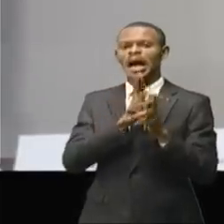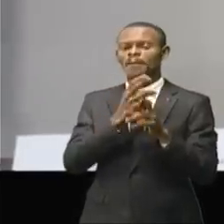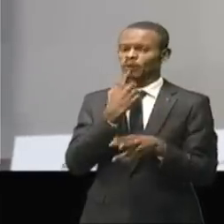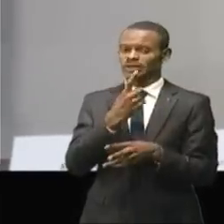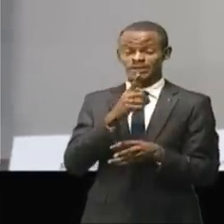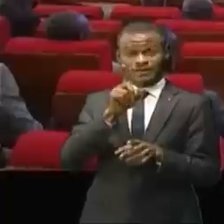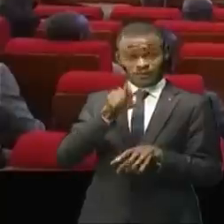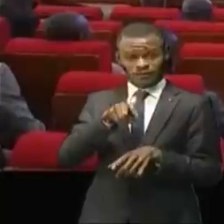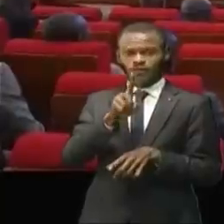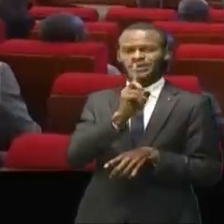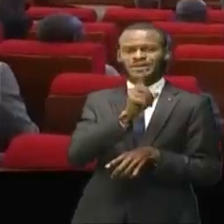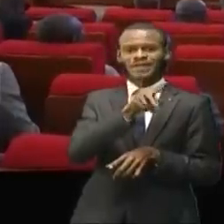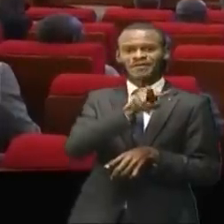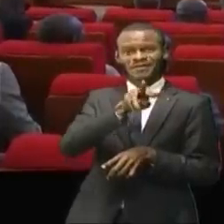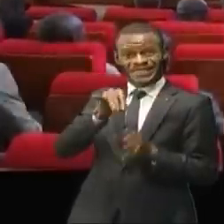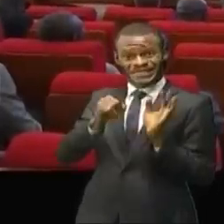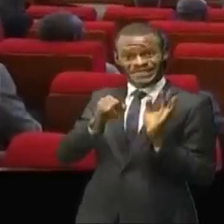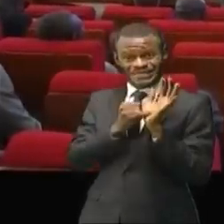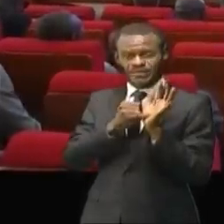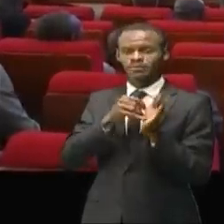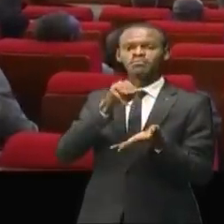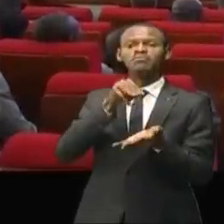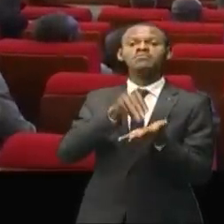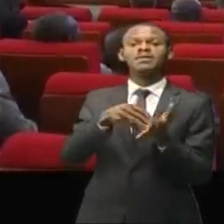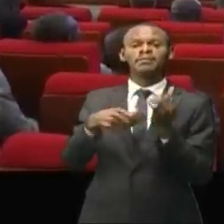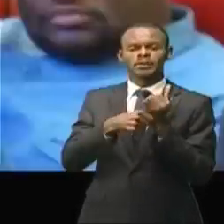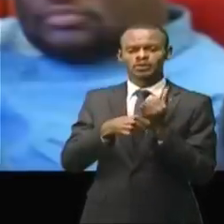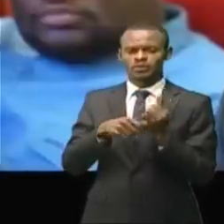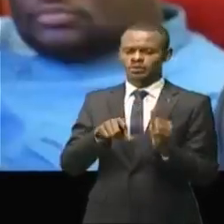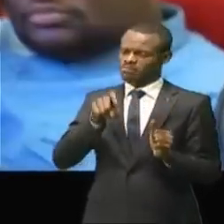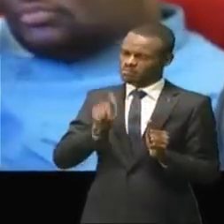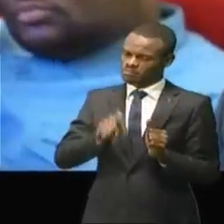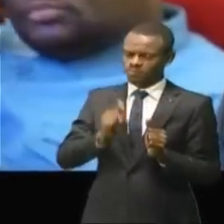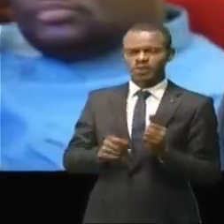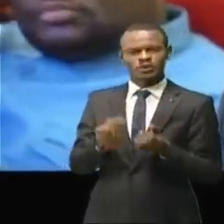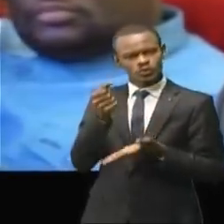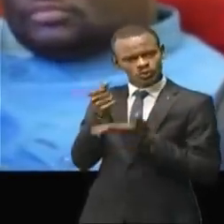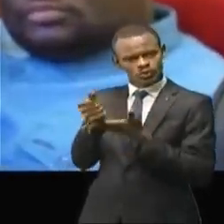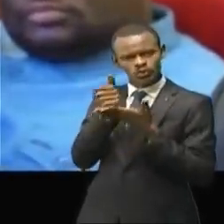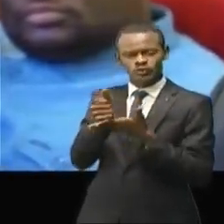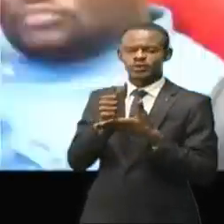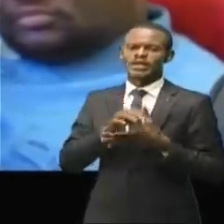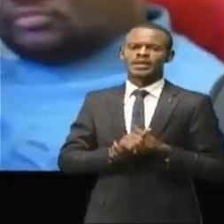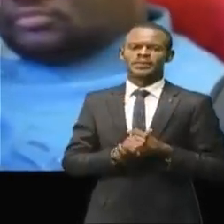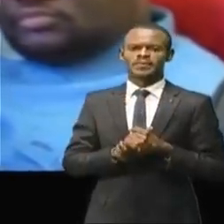y faire face la RDC a besoin d'une mobilisation accrue des ressources